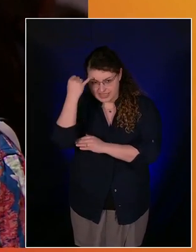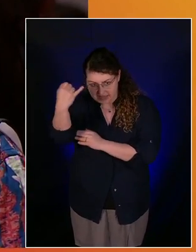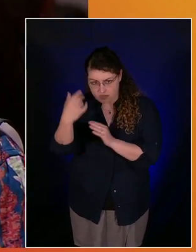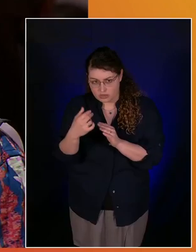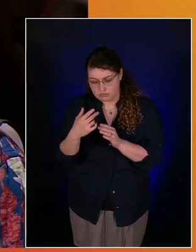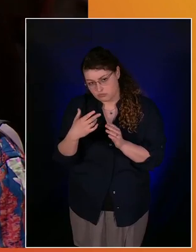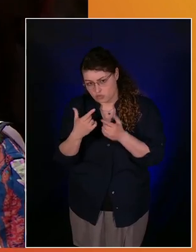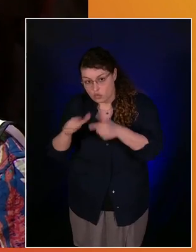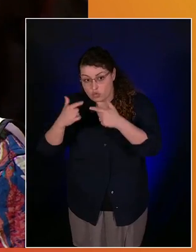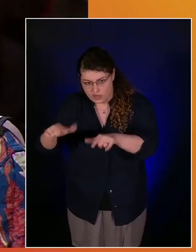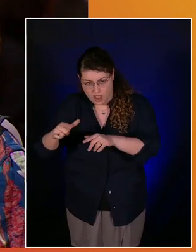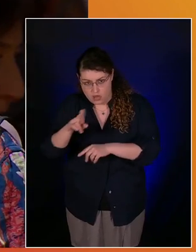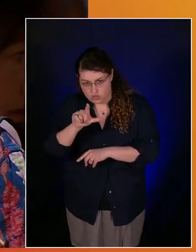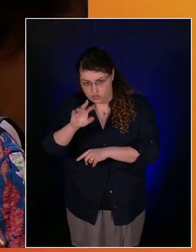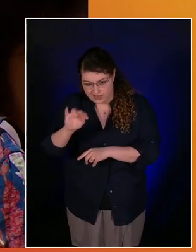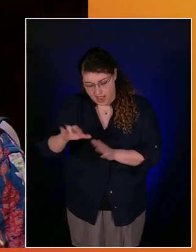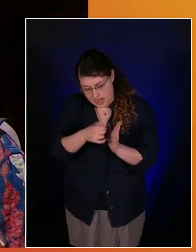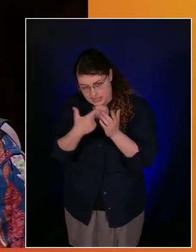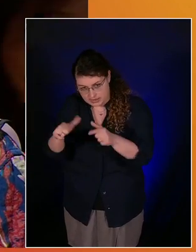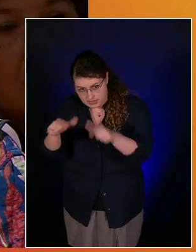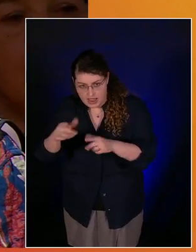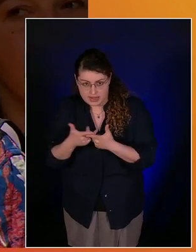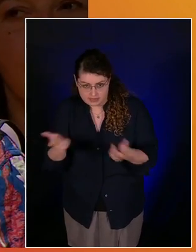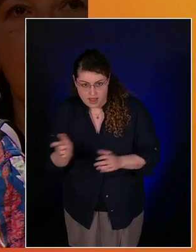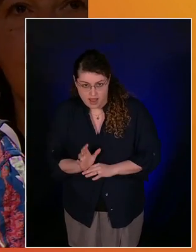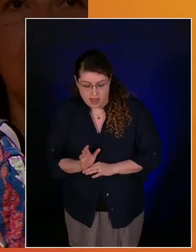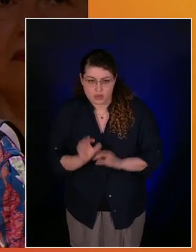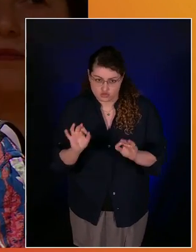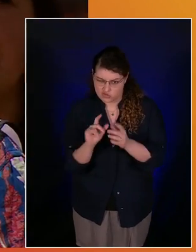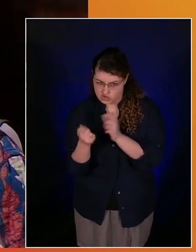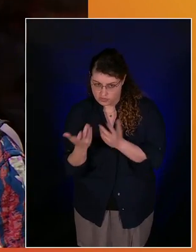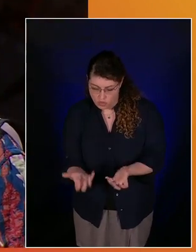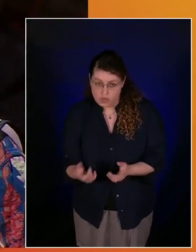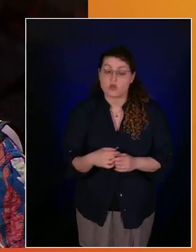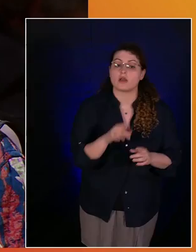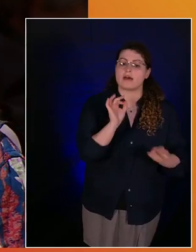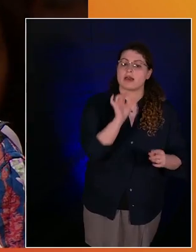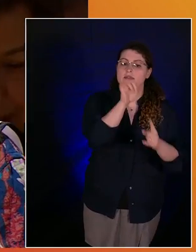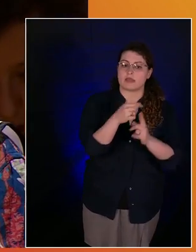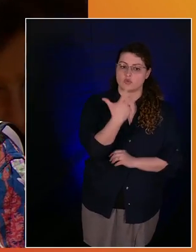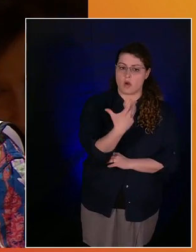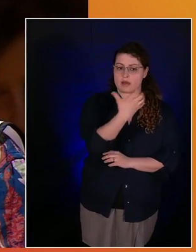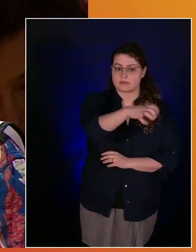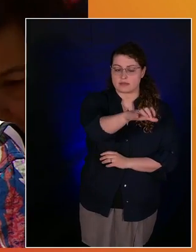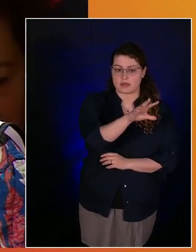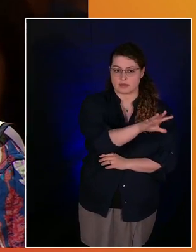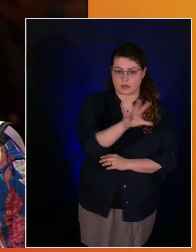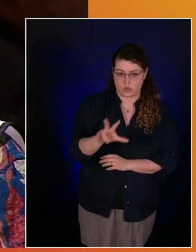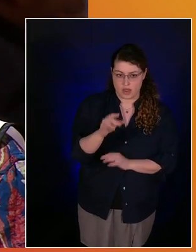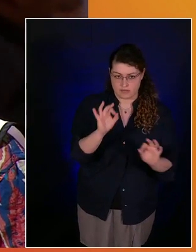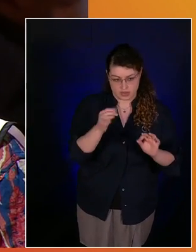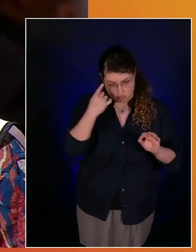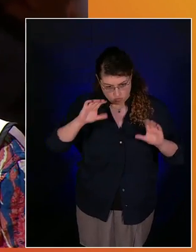capitalisme global sur les paragraphes de la résolution du thème 3 le 553 uvrer au